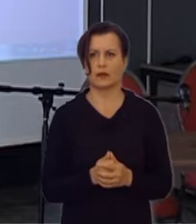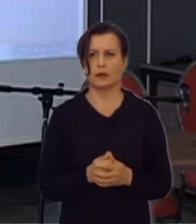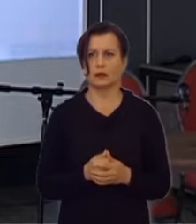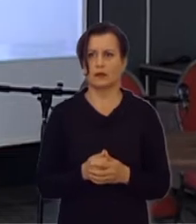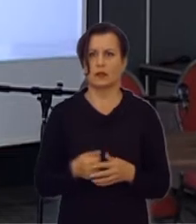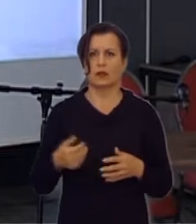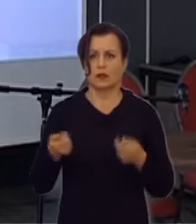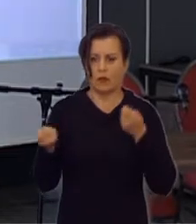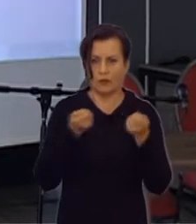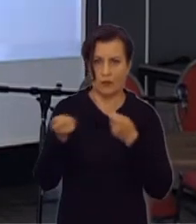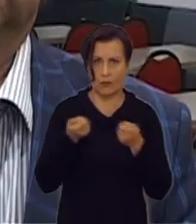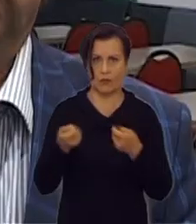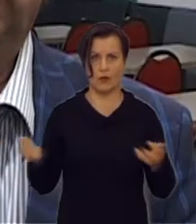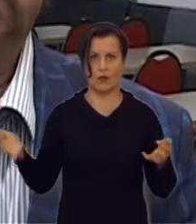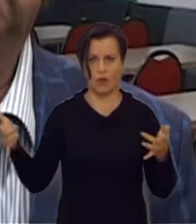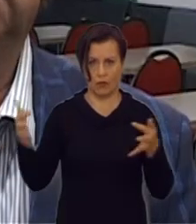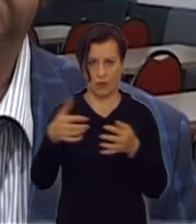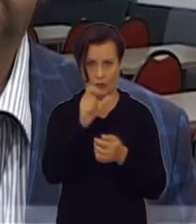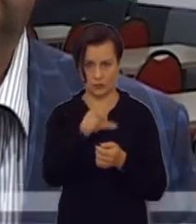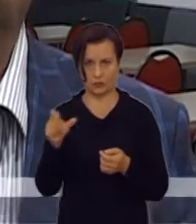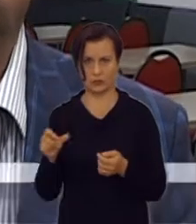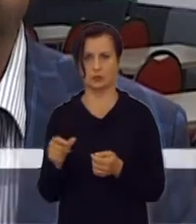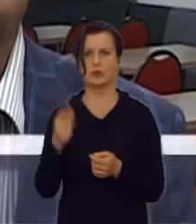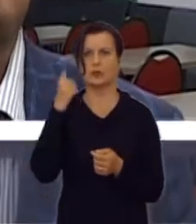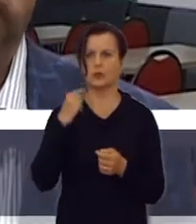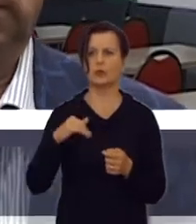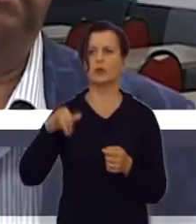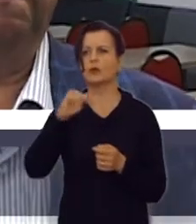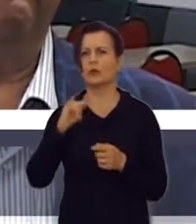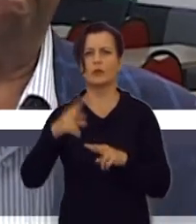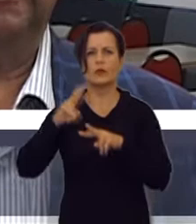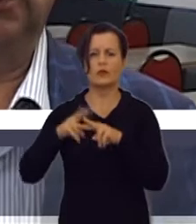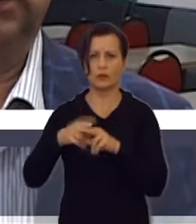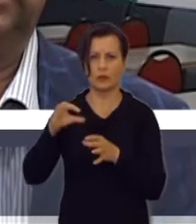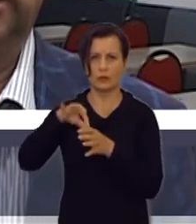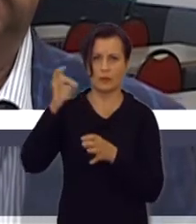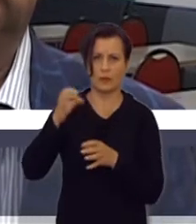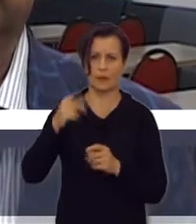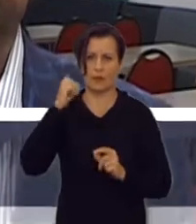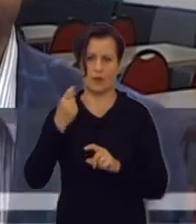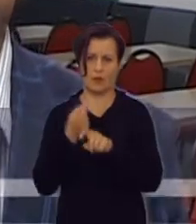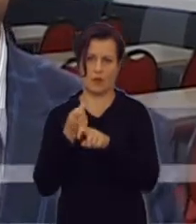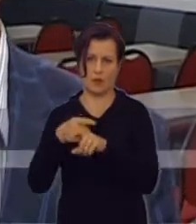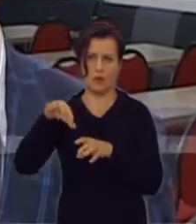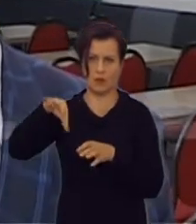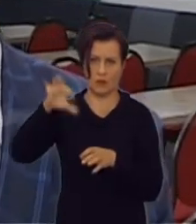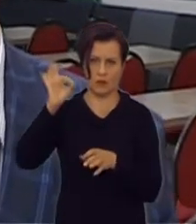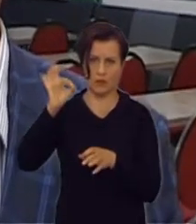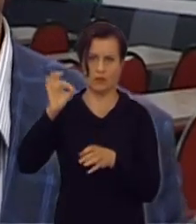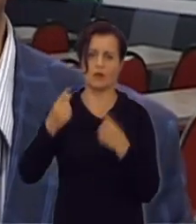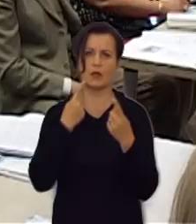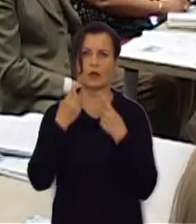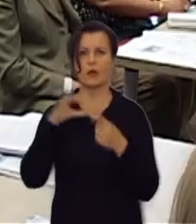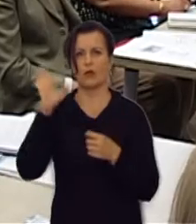norėjo, kad konferencija vyktų kažkurioje vietoje, kur iš tikrųjų ta reformacija buvo gyva. Ir būtent Kėdainiai yra turbūt viena iš